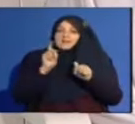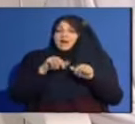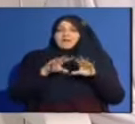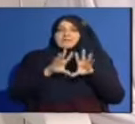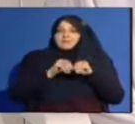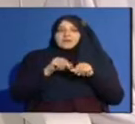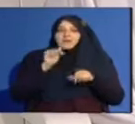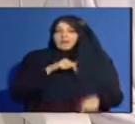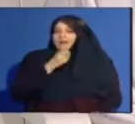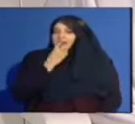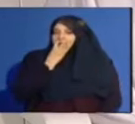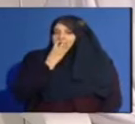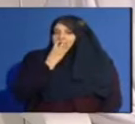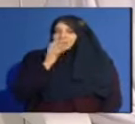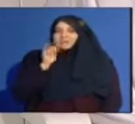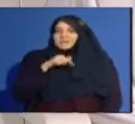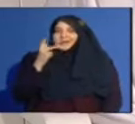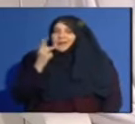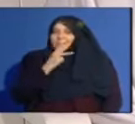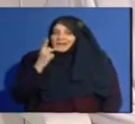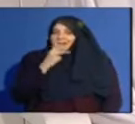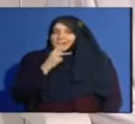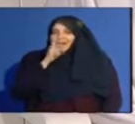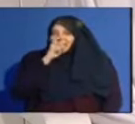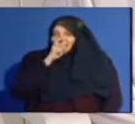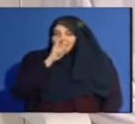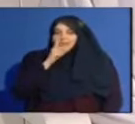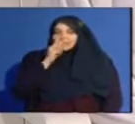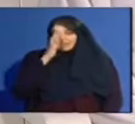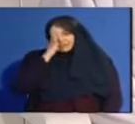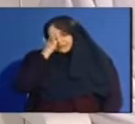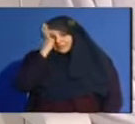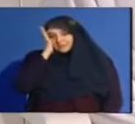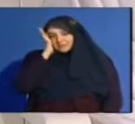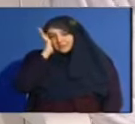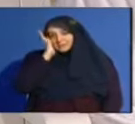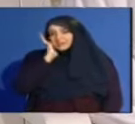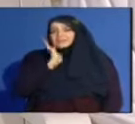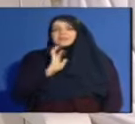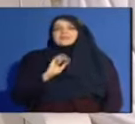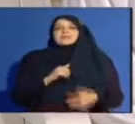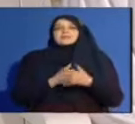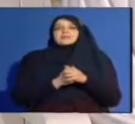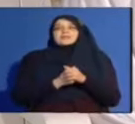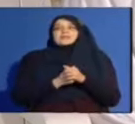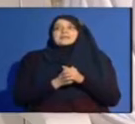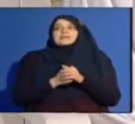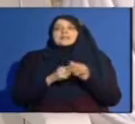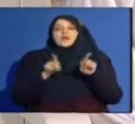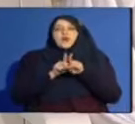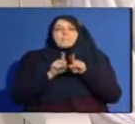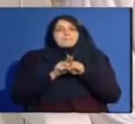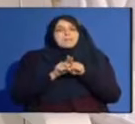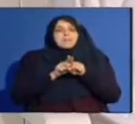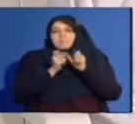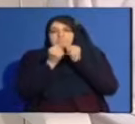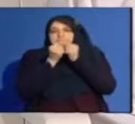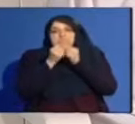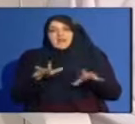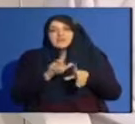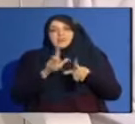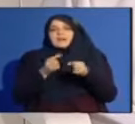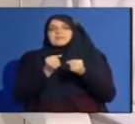تحافظ على اللغة الأم، على اللغة القبيلية، على اللغة العربية، على يعني هناك ثوابت أسر هذه تمسكت بهذه